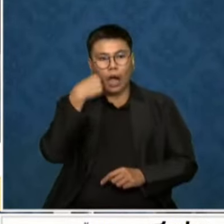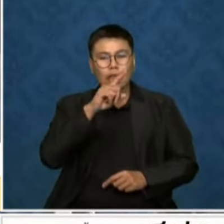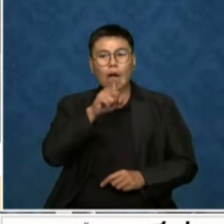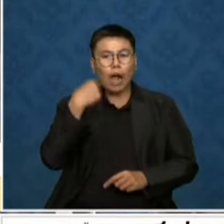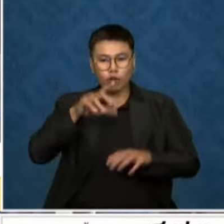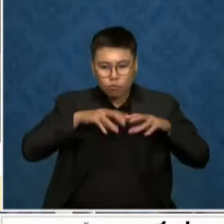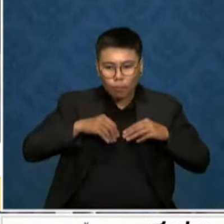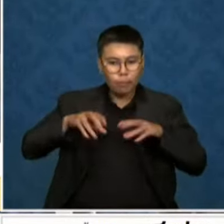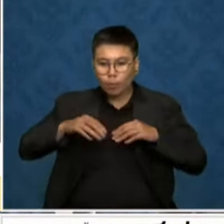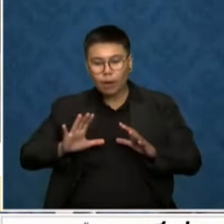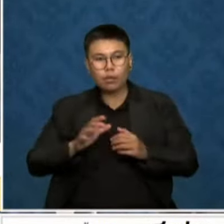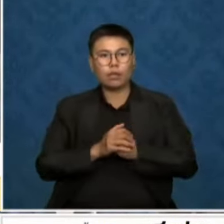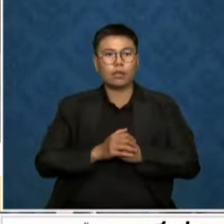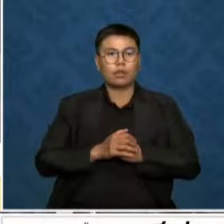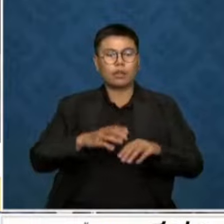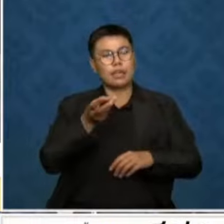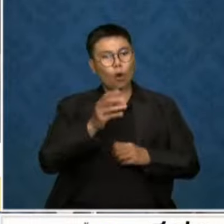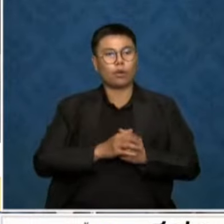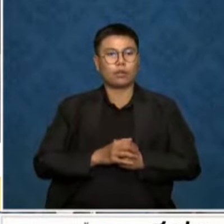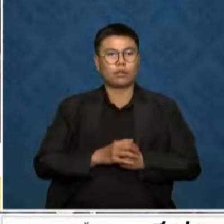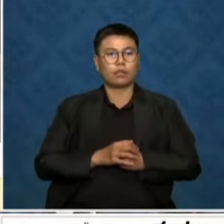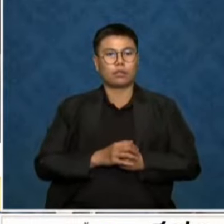บไม่เห็นชอบแค่นี้เองครับ